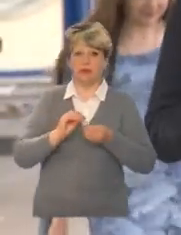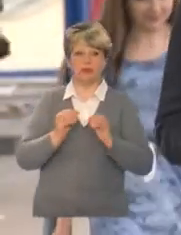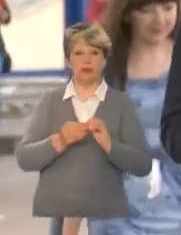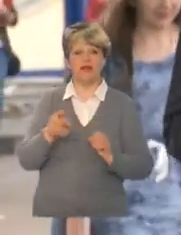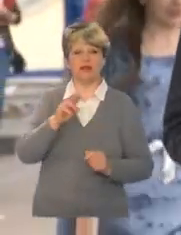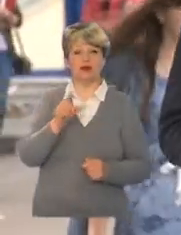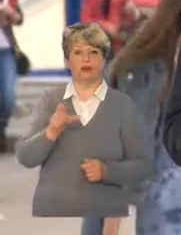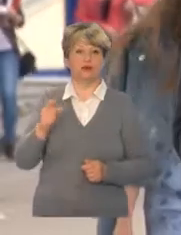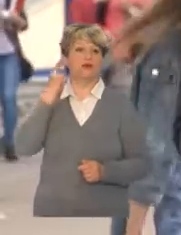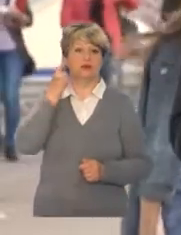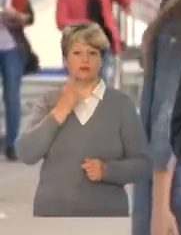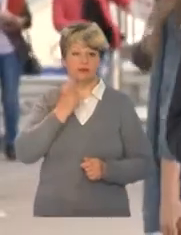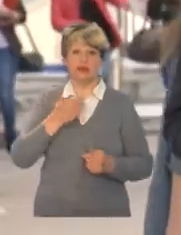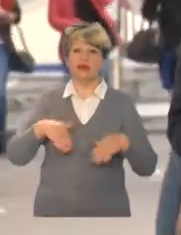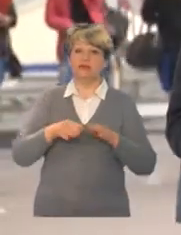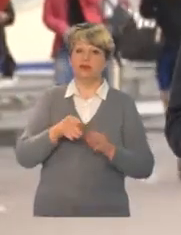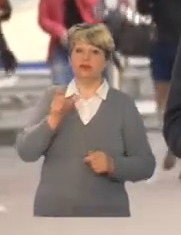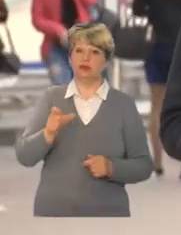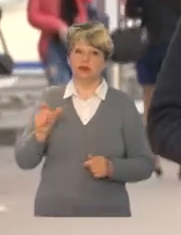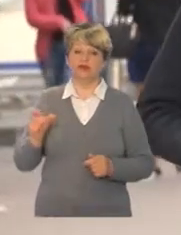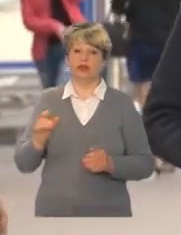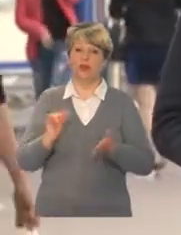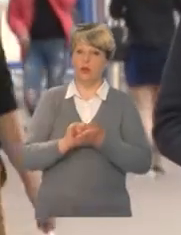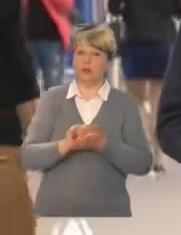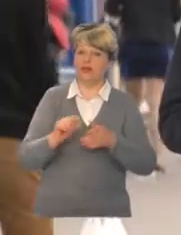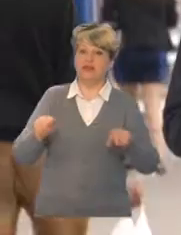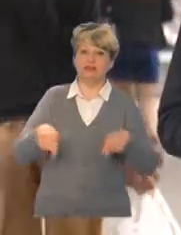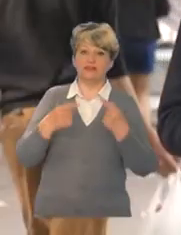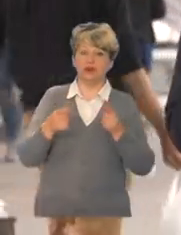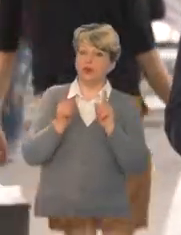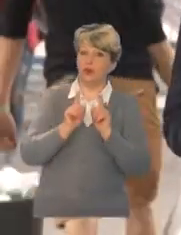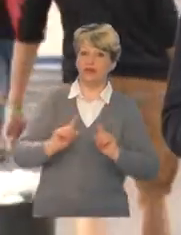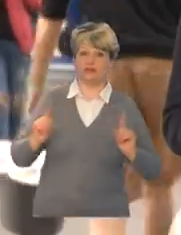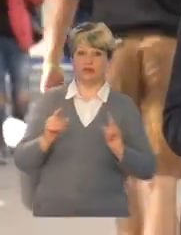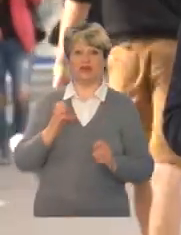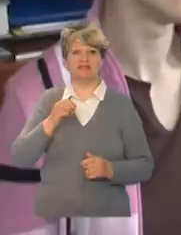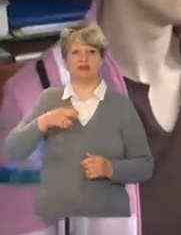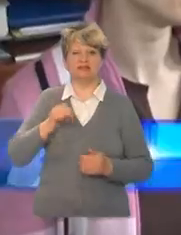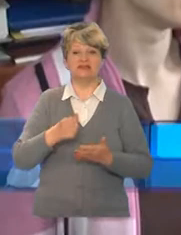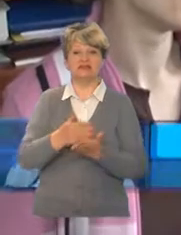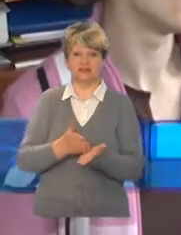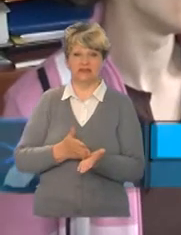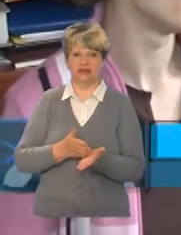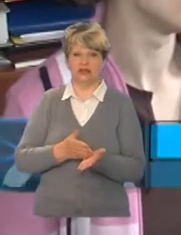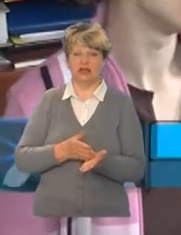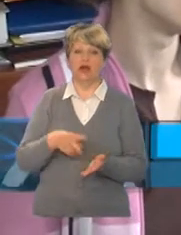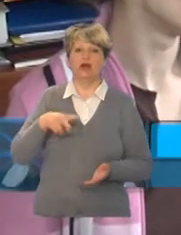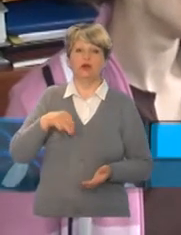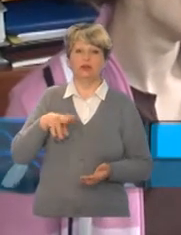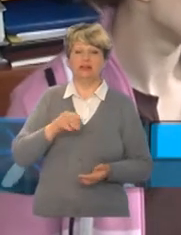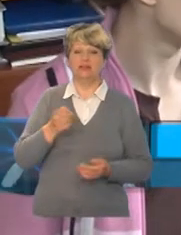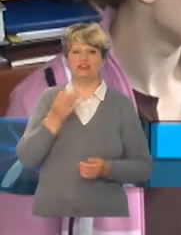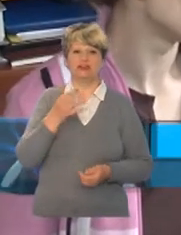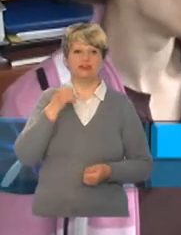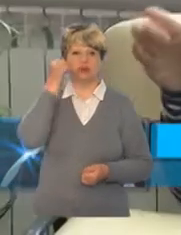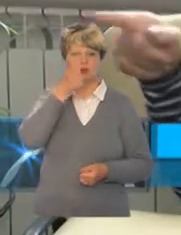вадами слуху. Для таких особливих мешканців Умані створили особливий смс-сервіс. Людмила з 14 років